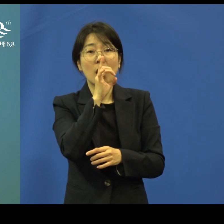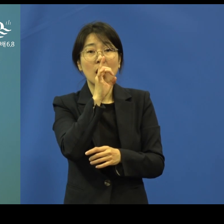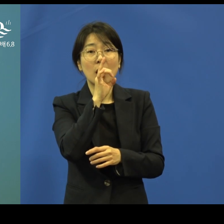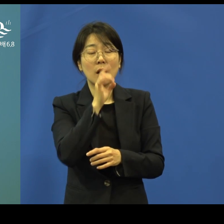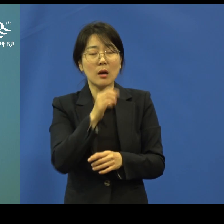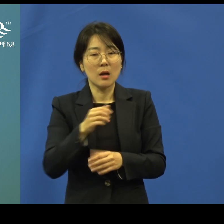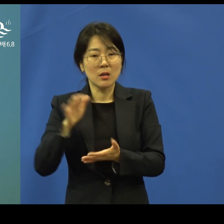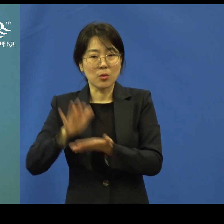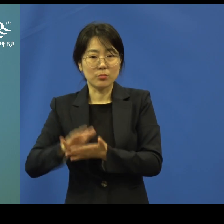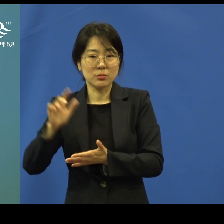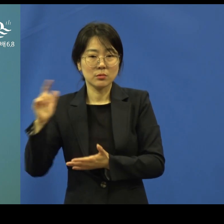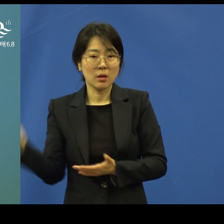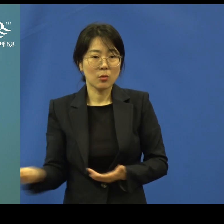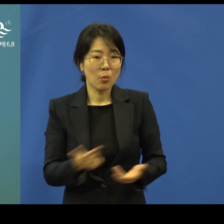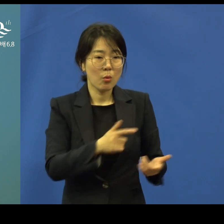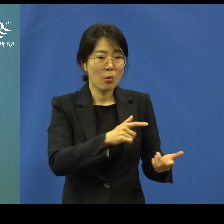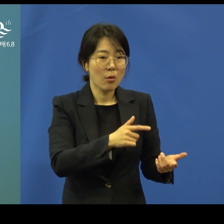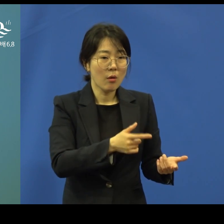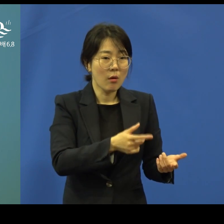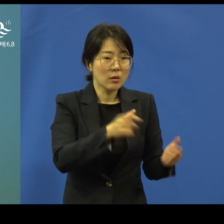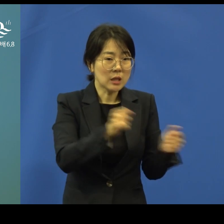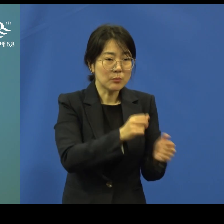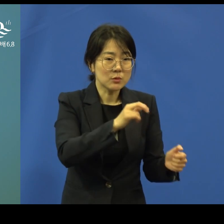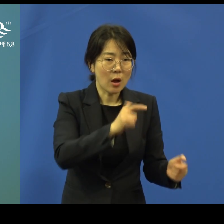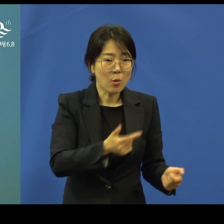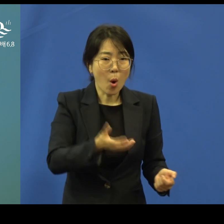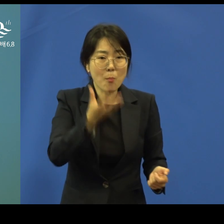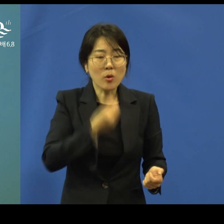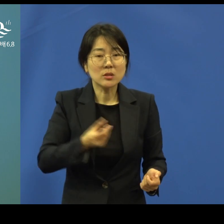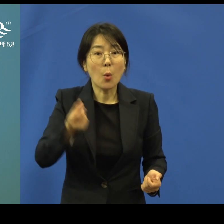없는, 유질리스, 사용할 수 없는.